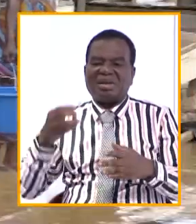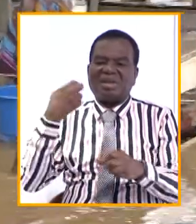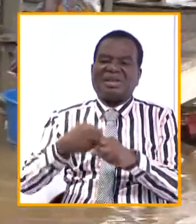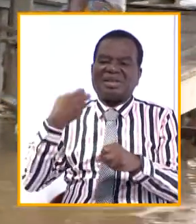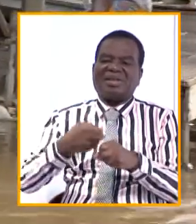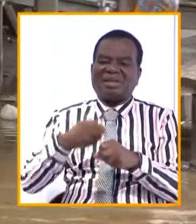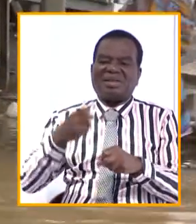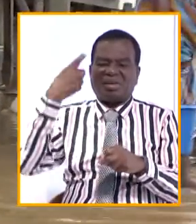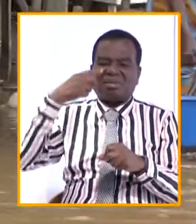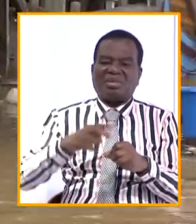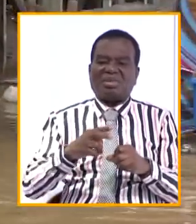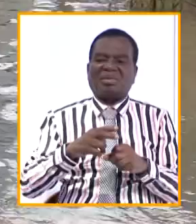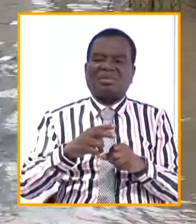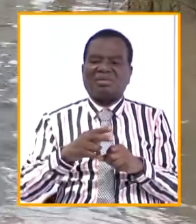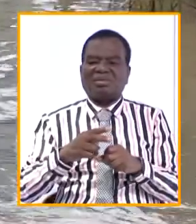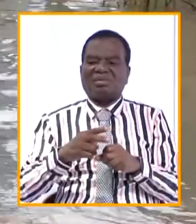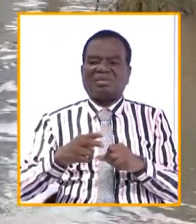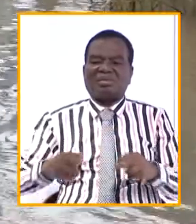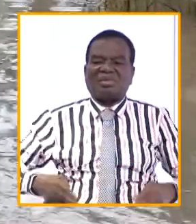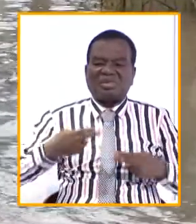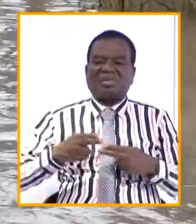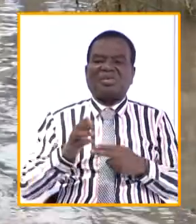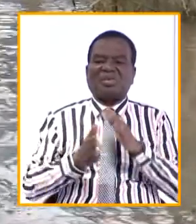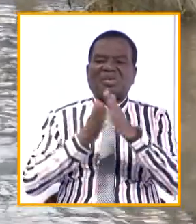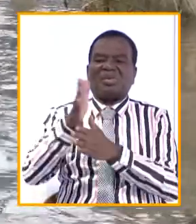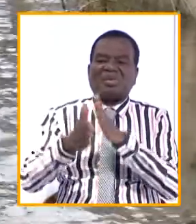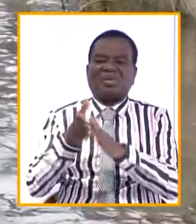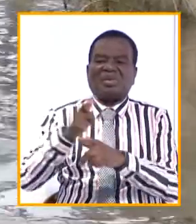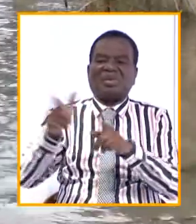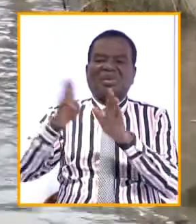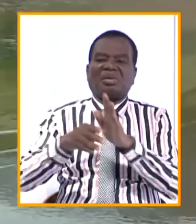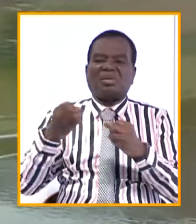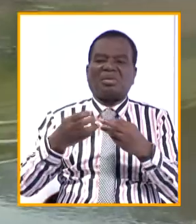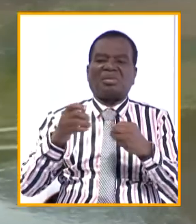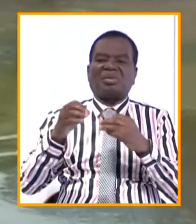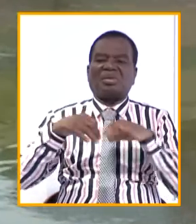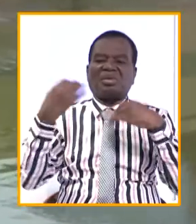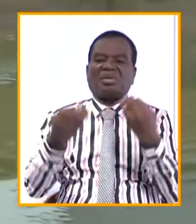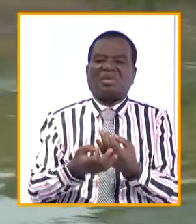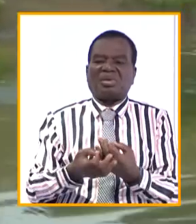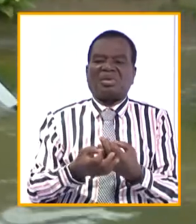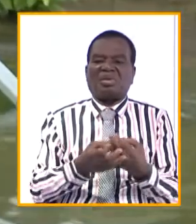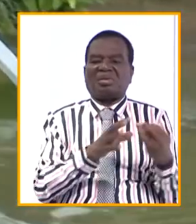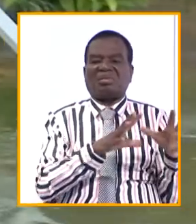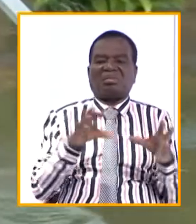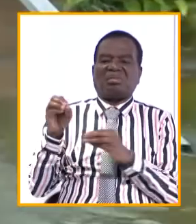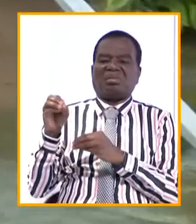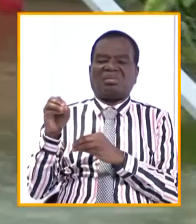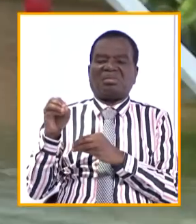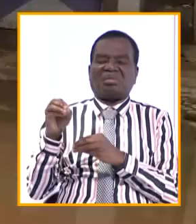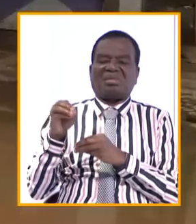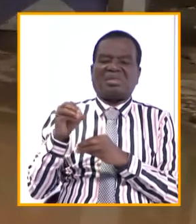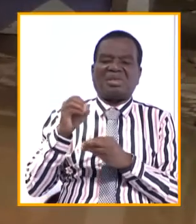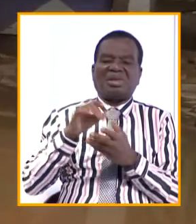Difficile pour les habitants de cette cité de circuler librement. Plusieurs familles ont dû abdiquer. C'est le cas